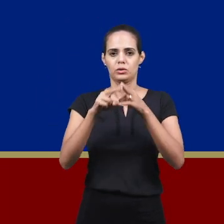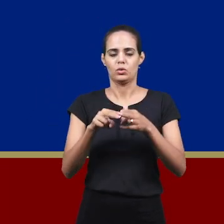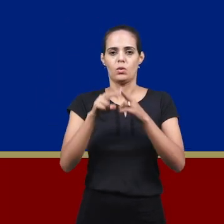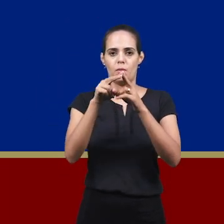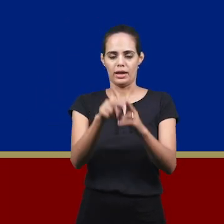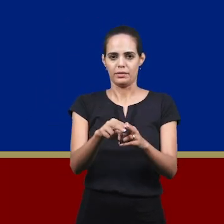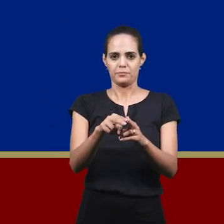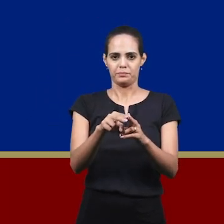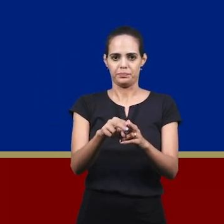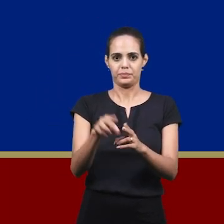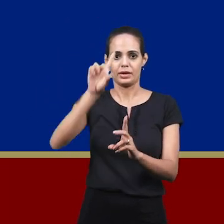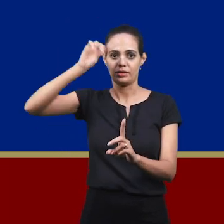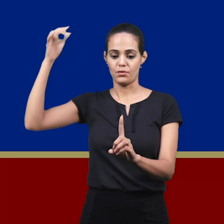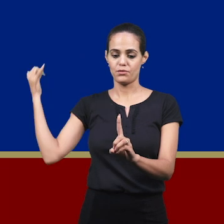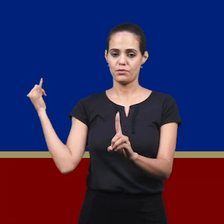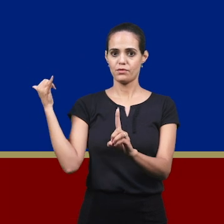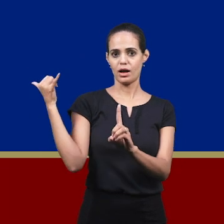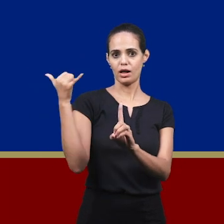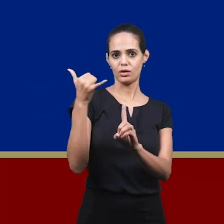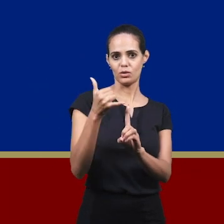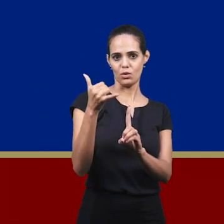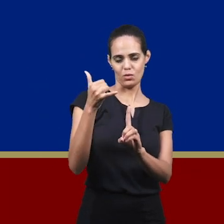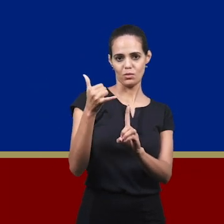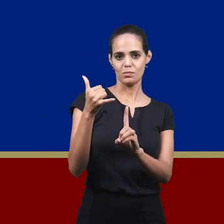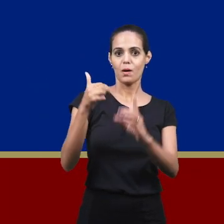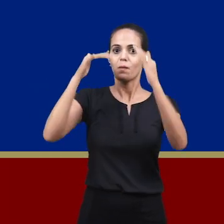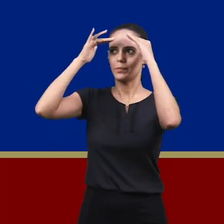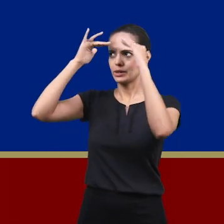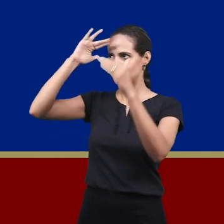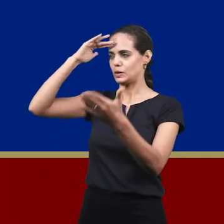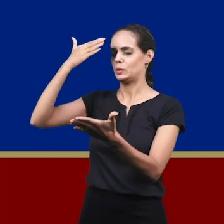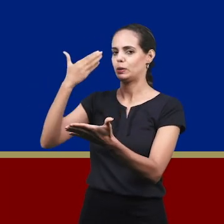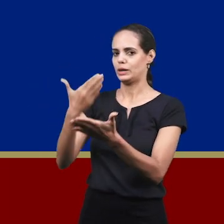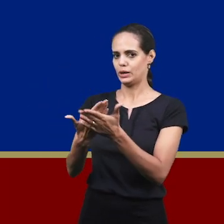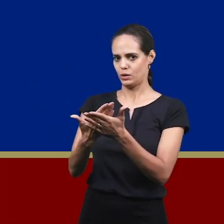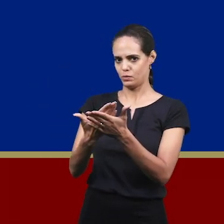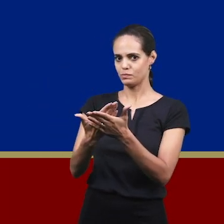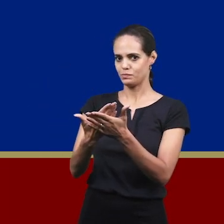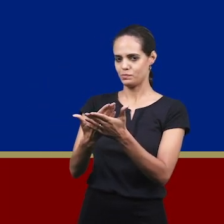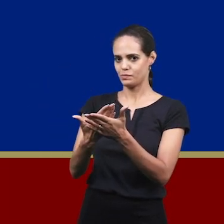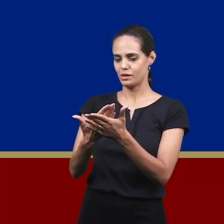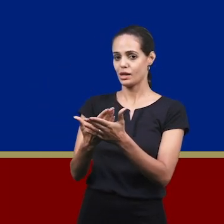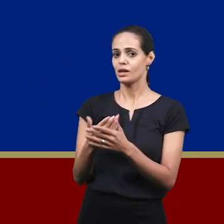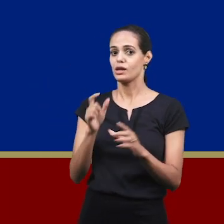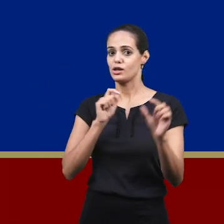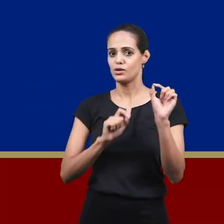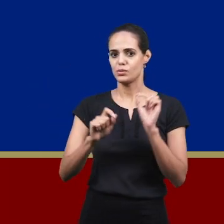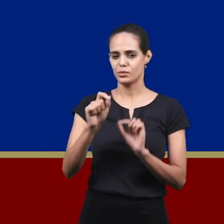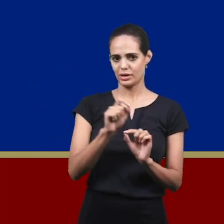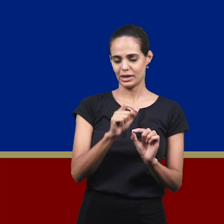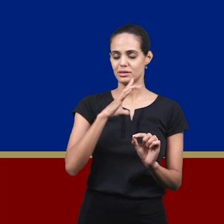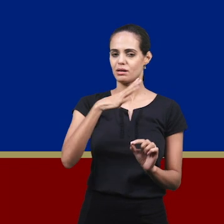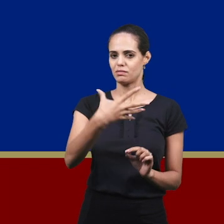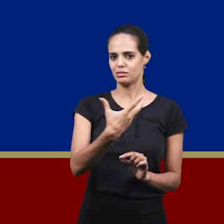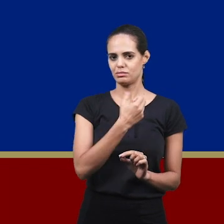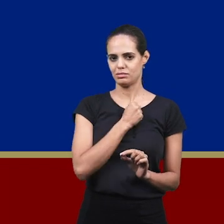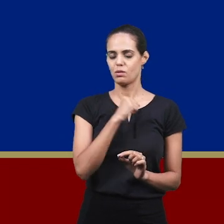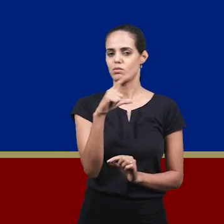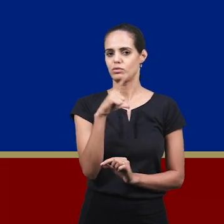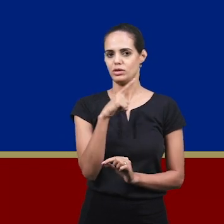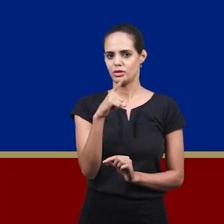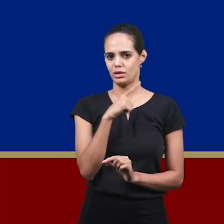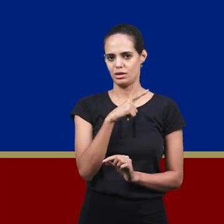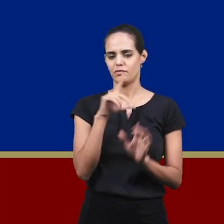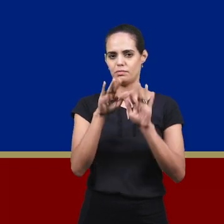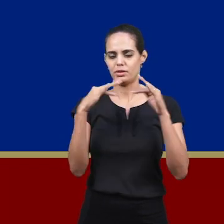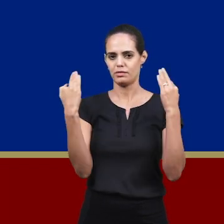été sauvé, averti du jugement, il a cru, il a obéi, il a construit l'arche en préservant sa famille. Isol, qui a vu une